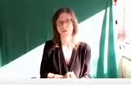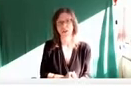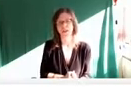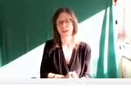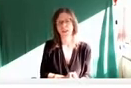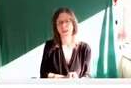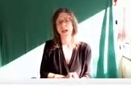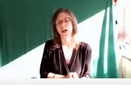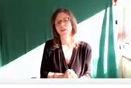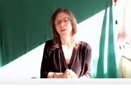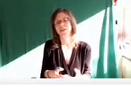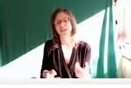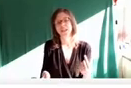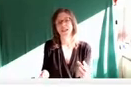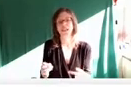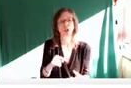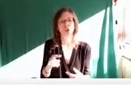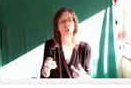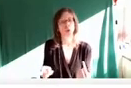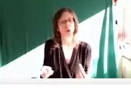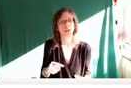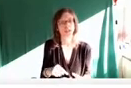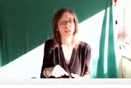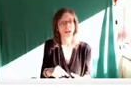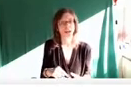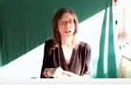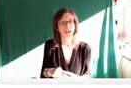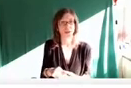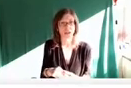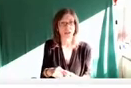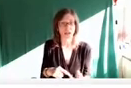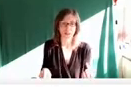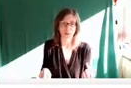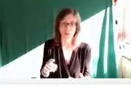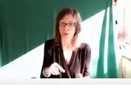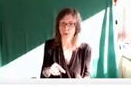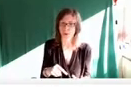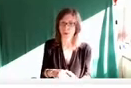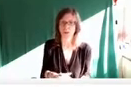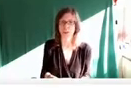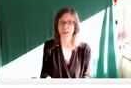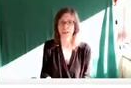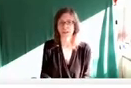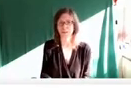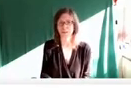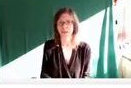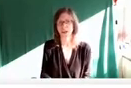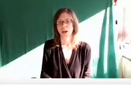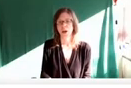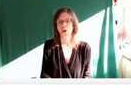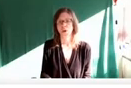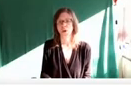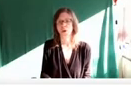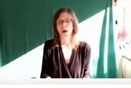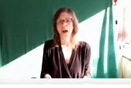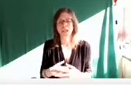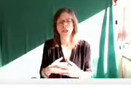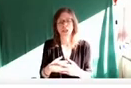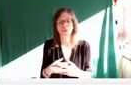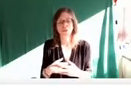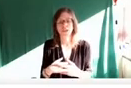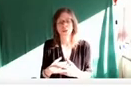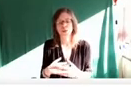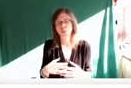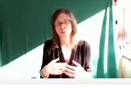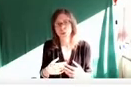va être facilitée, facilite l'aller-retour entre les différentes étapes, donc processus itératif.